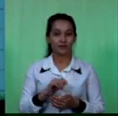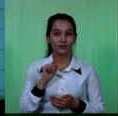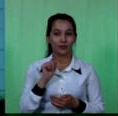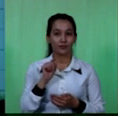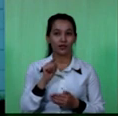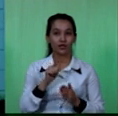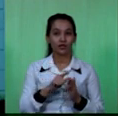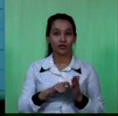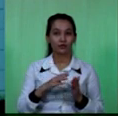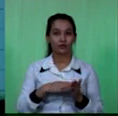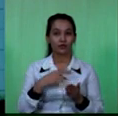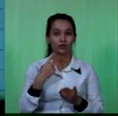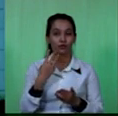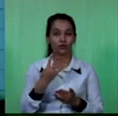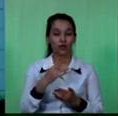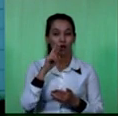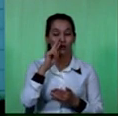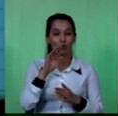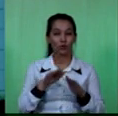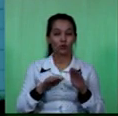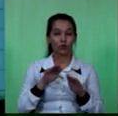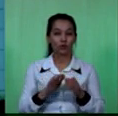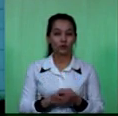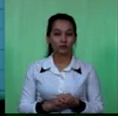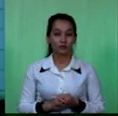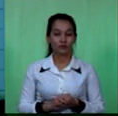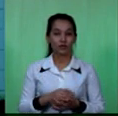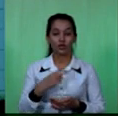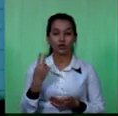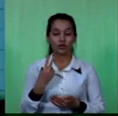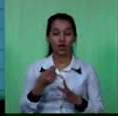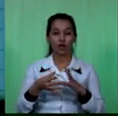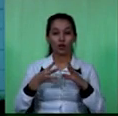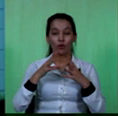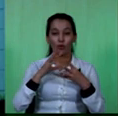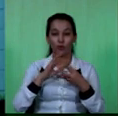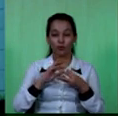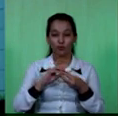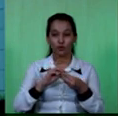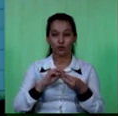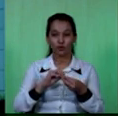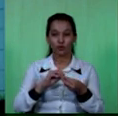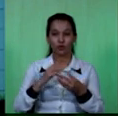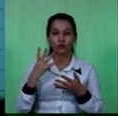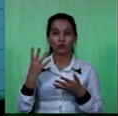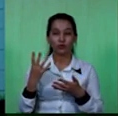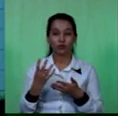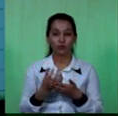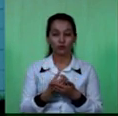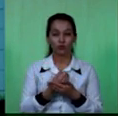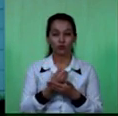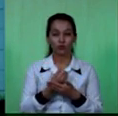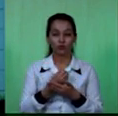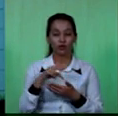1794 эсе бу нокнинг массаси. Иккаласининг массаси маълум, лекин